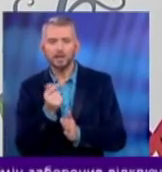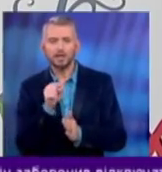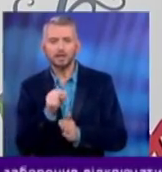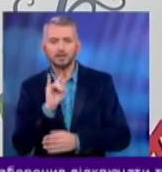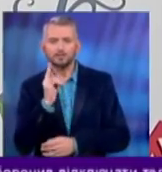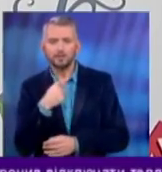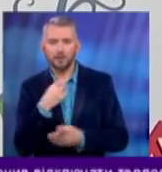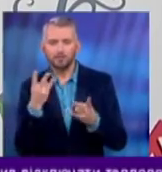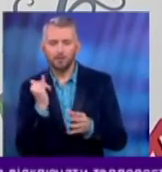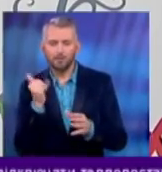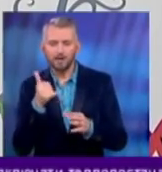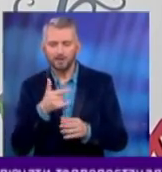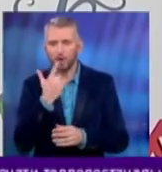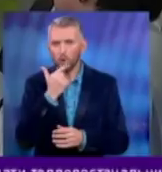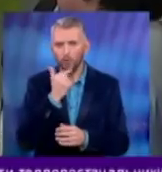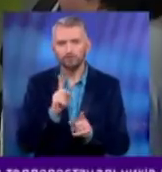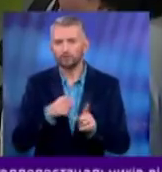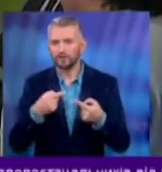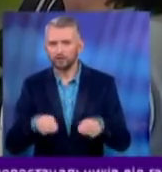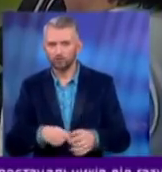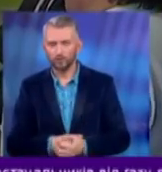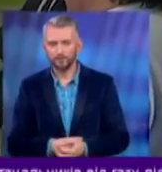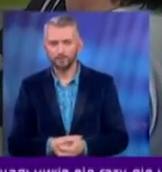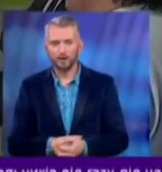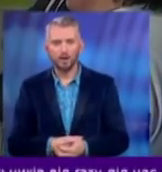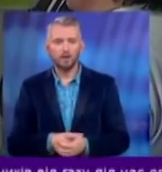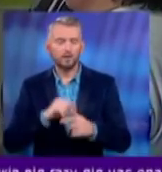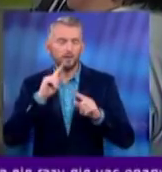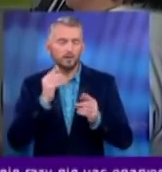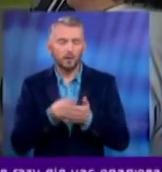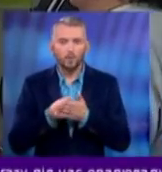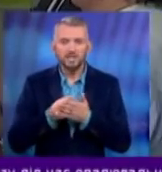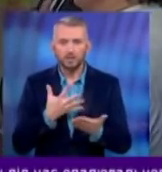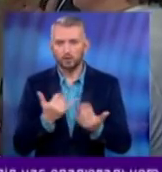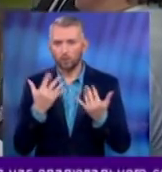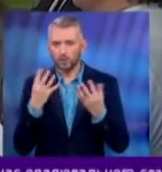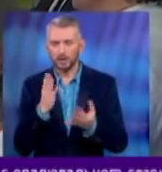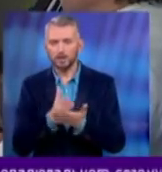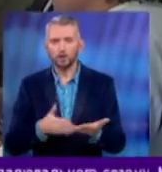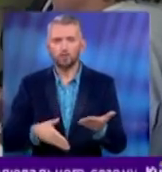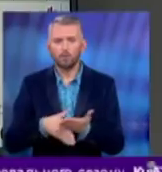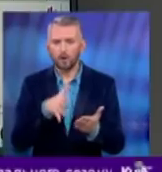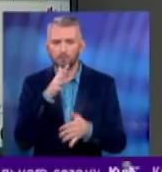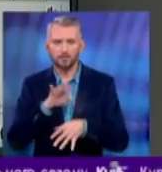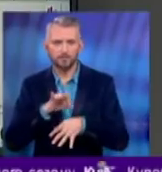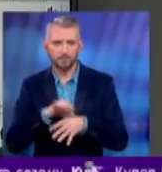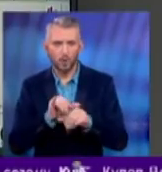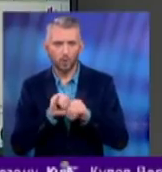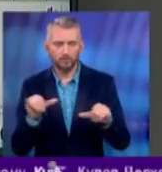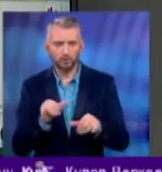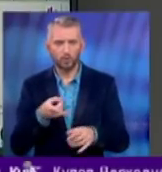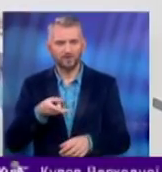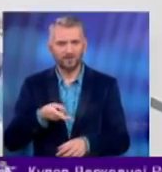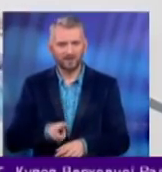нам потрібно перелити тої же крові чи чогось іншого. Неоціненною на сьогоднішній день є й допомога при патологіях розвитку